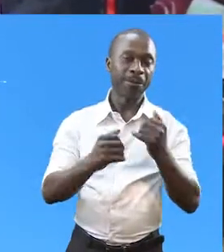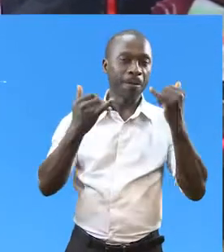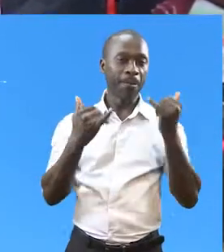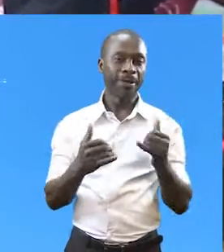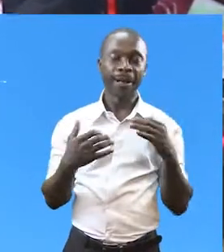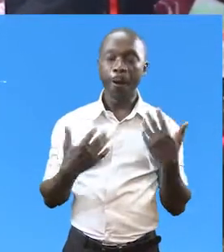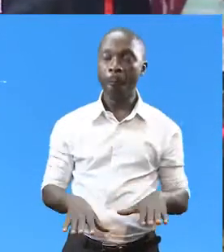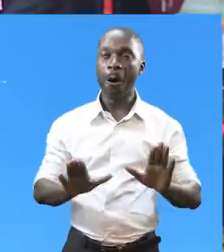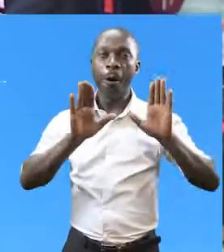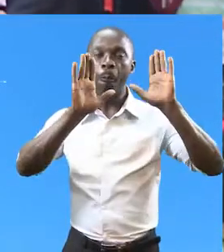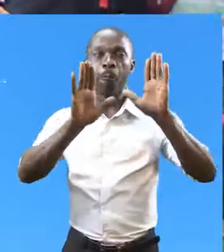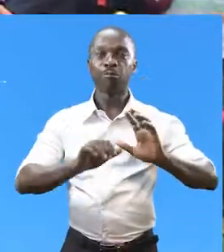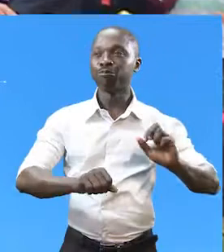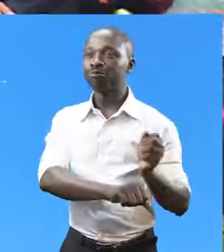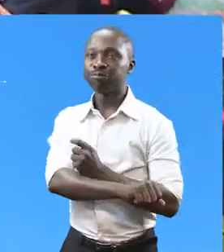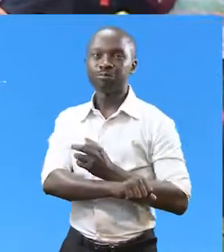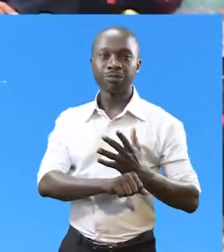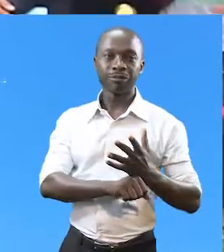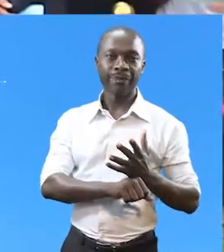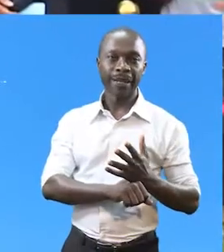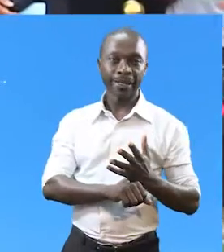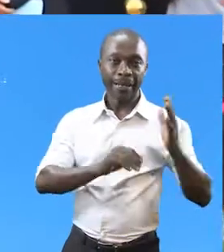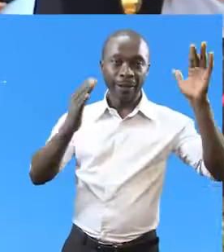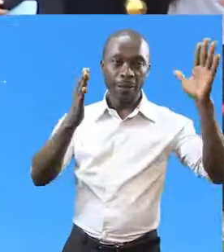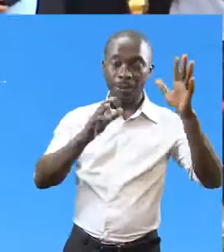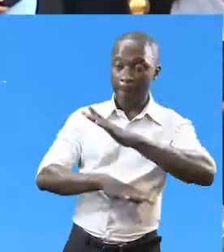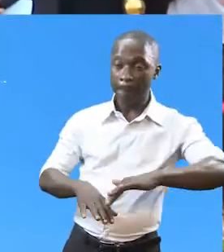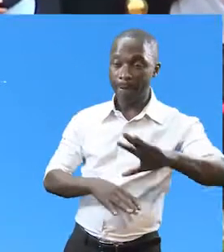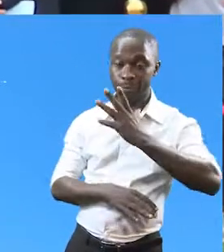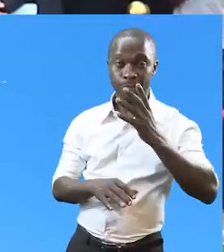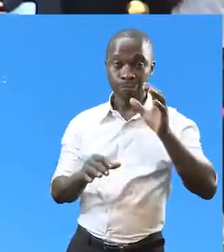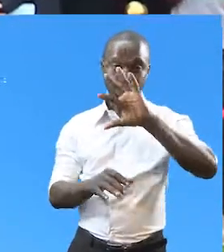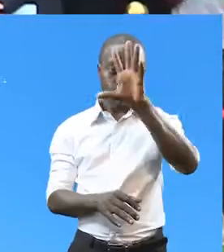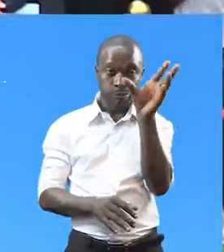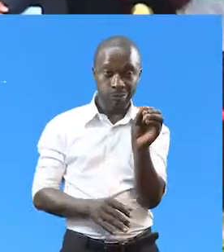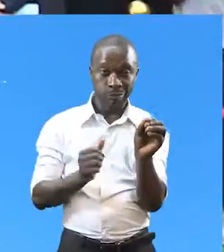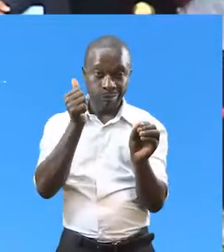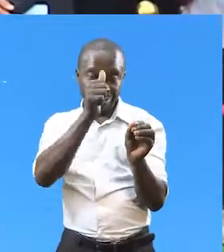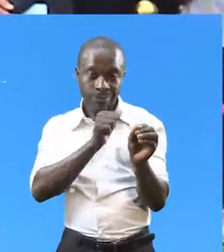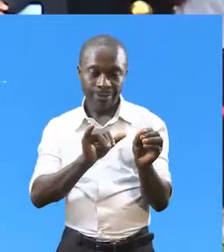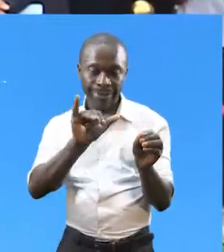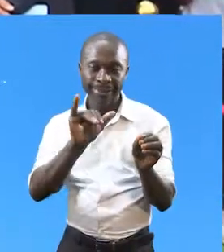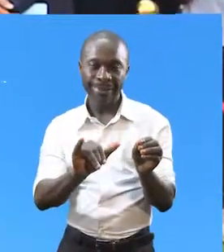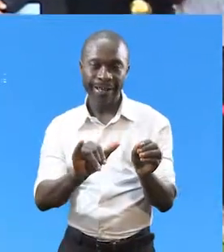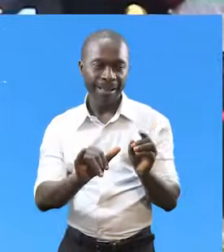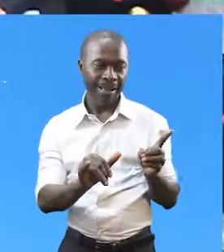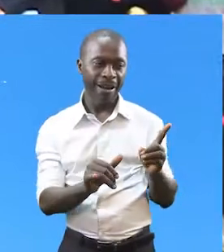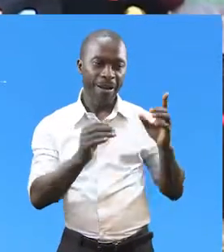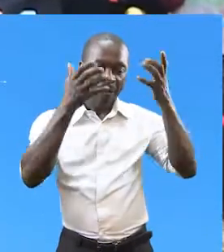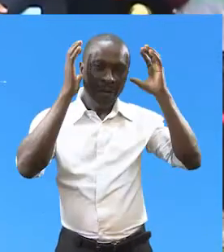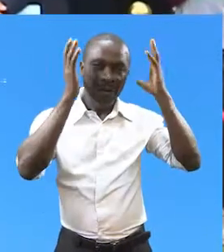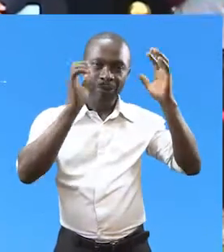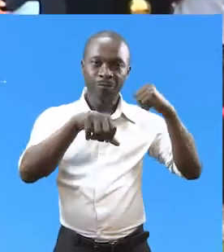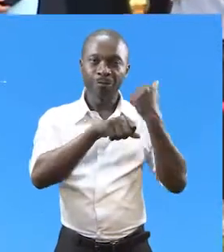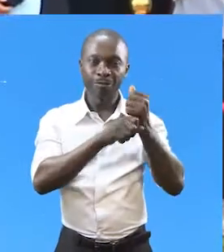plus prestigieux du continent en matière de cyclisme dans un circuit unique tracé au cœur de